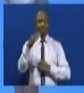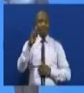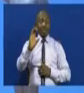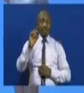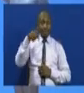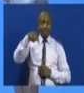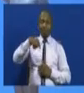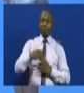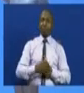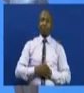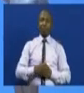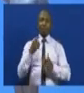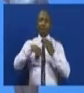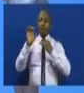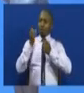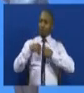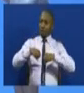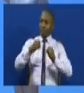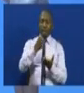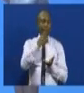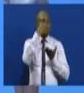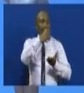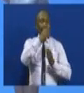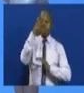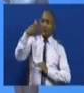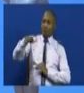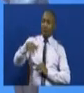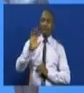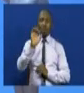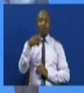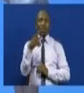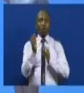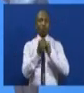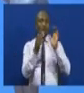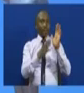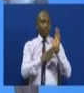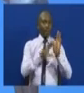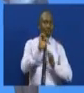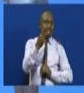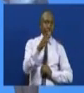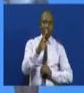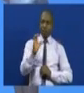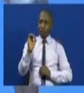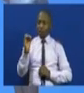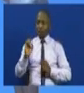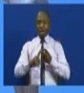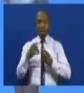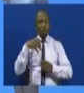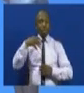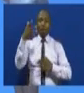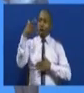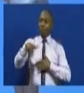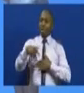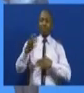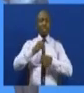Aridhio. Katika utekelezaji wa bajeti ya maji mwaka 2019-2020, Wizara ya Maji imekabiliana na